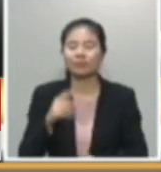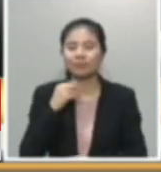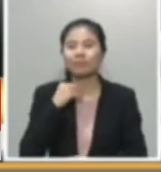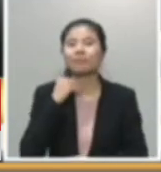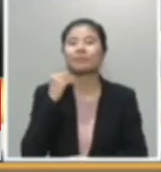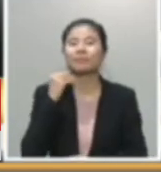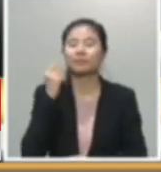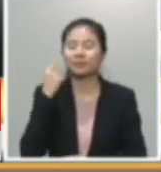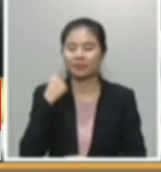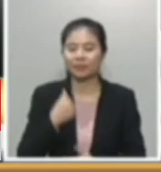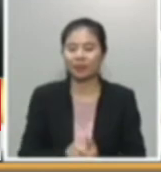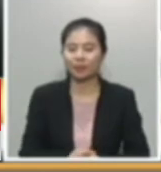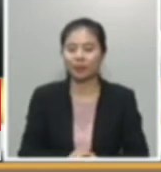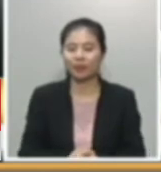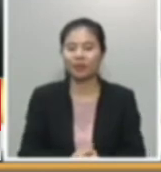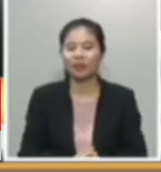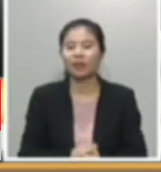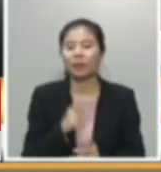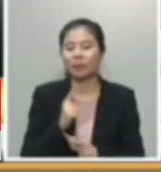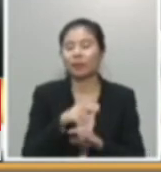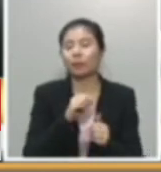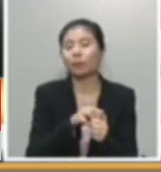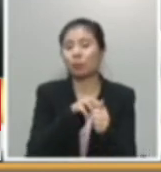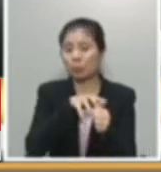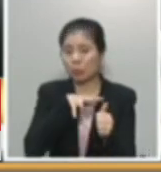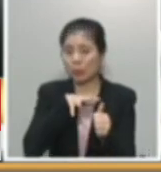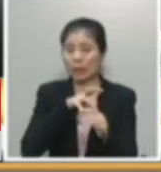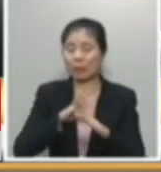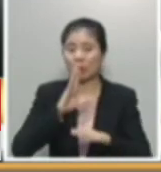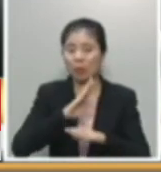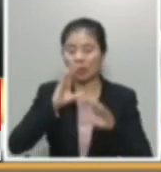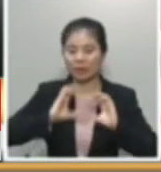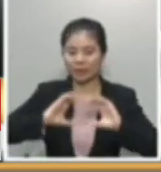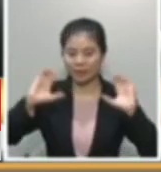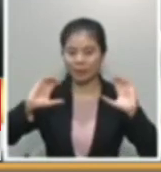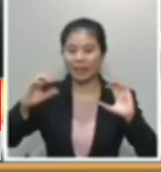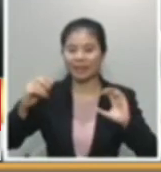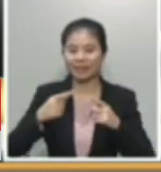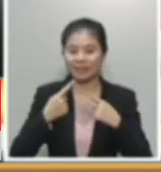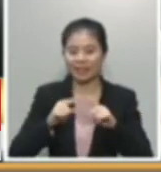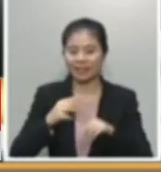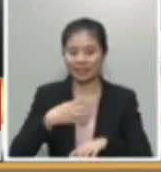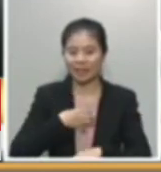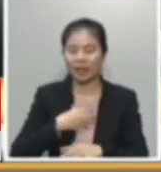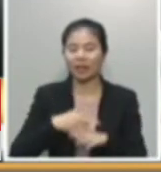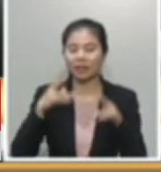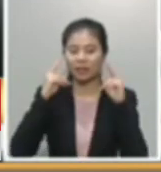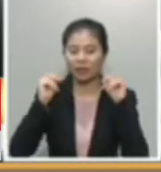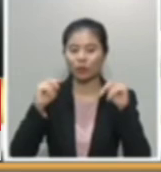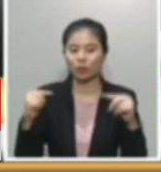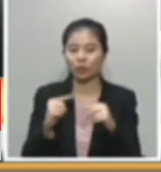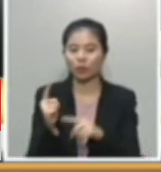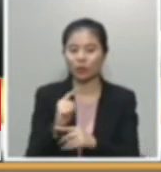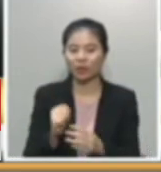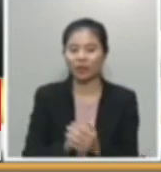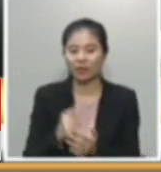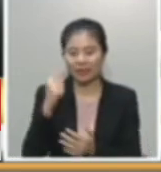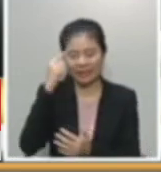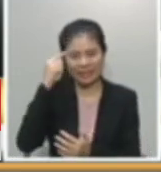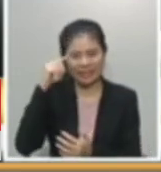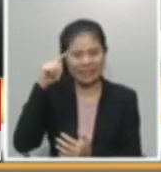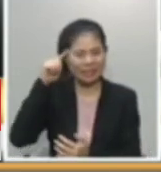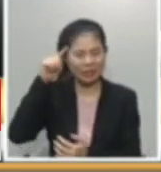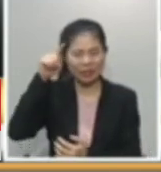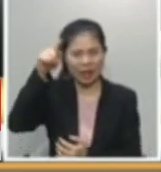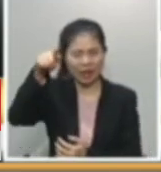รนงสมกับเป็นผู้นำรัฐบาลดิฉันอยากให้ท่านนายกรัฐมนตรีมองไกลไ